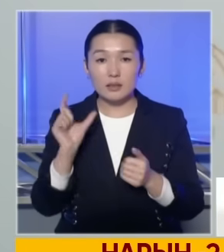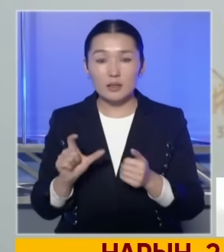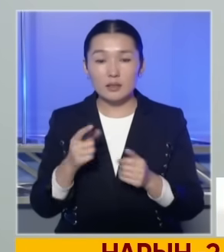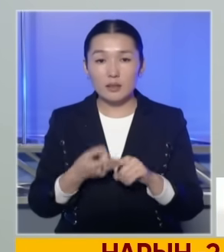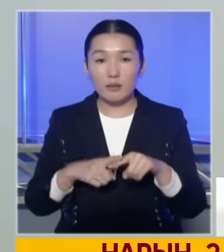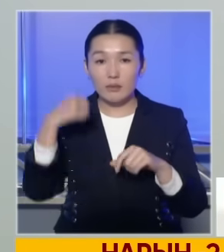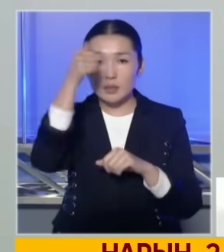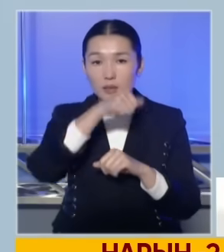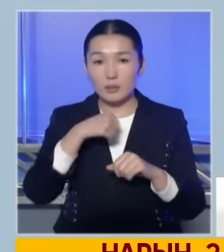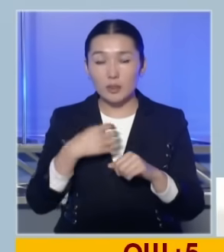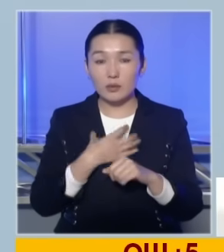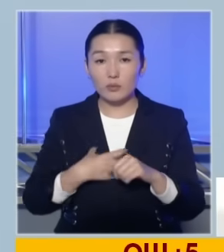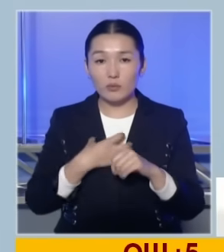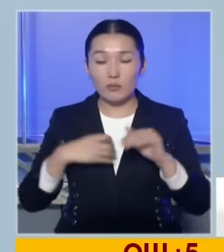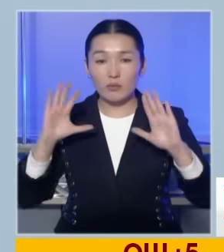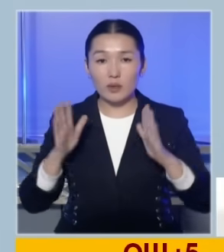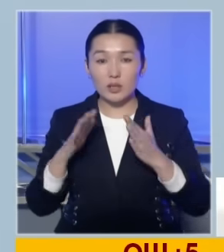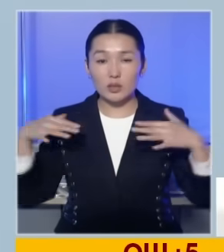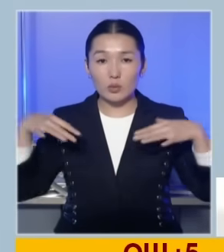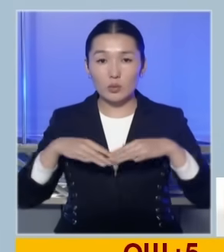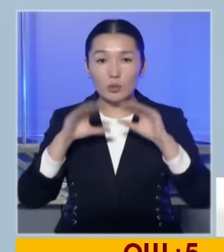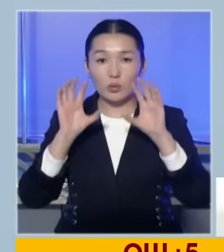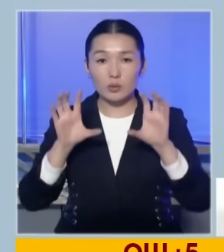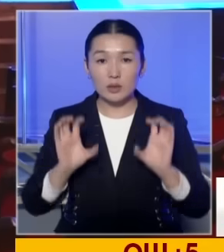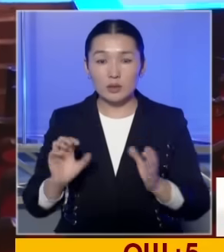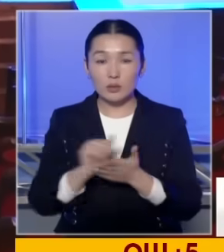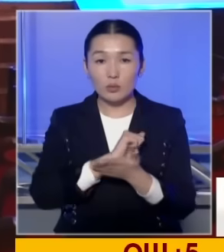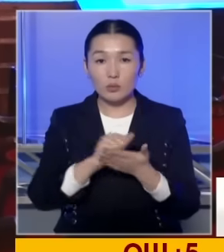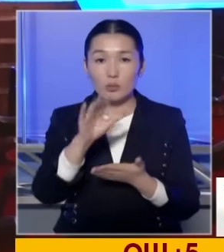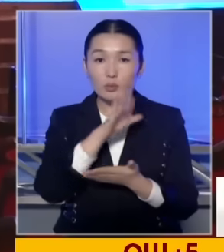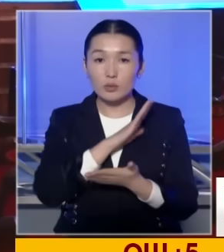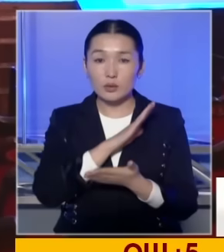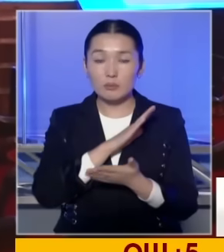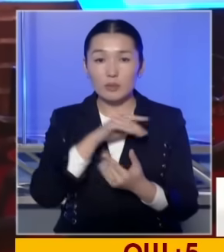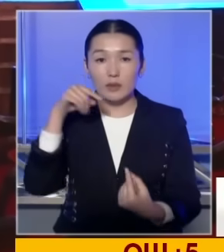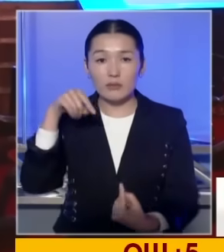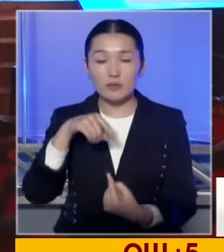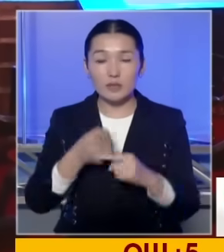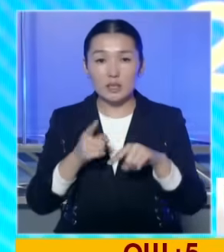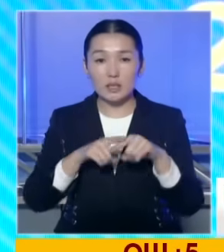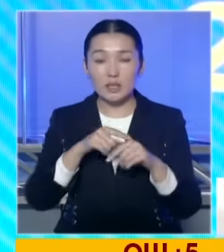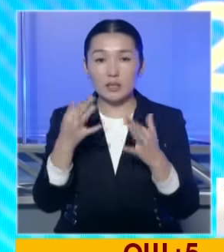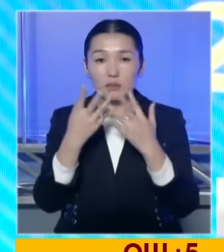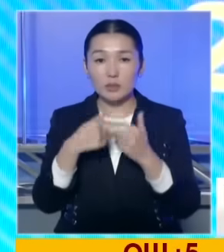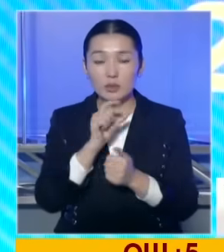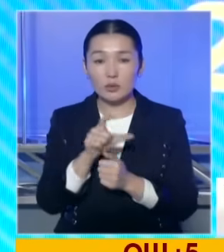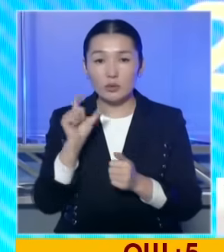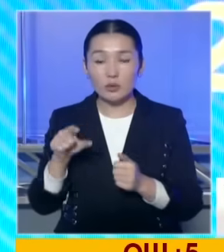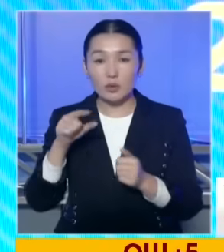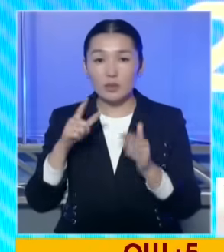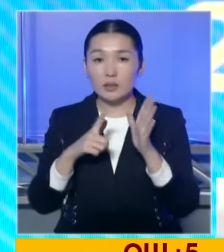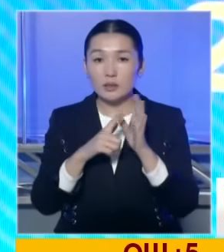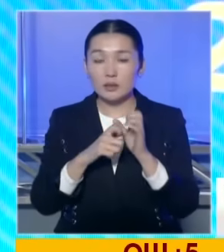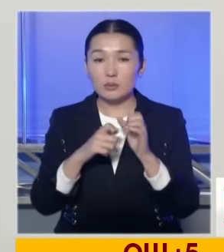быйыл орчундуу окуянын бири элдик курултай жөнүндө конституциялык мыйзам кабыл алынды. Ага ылайык делегаттардын саны 1070'ден 700'гө